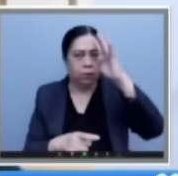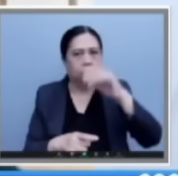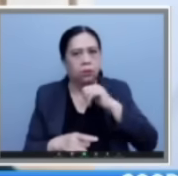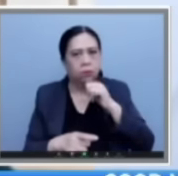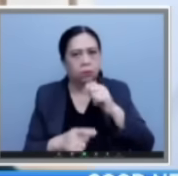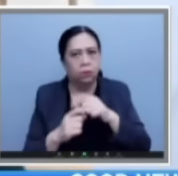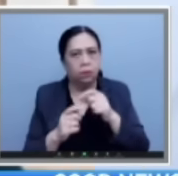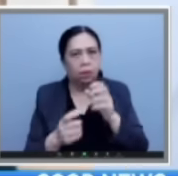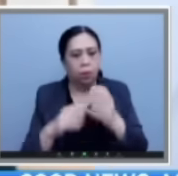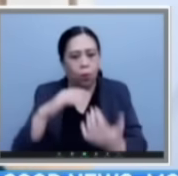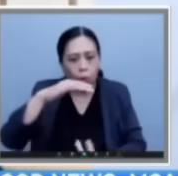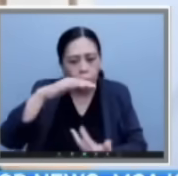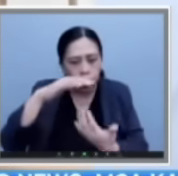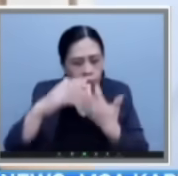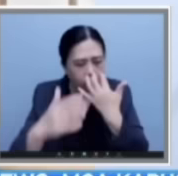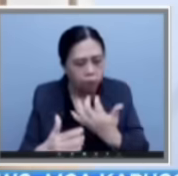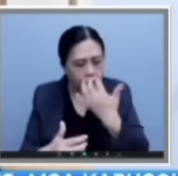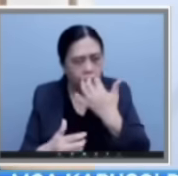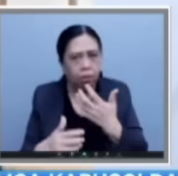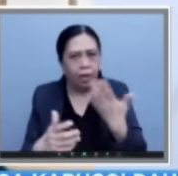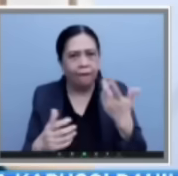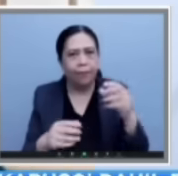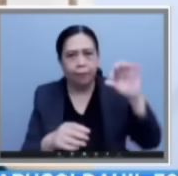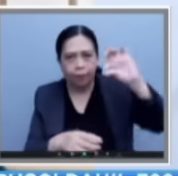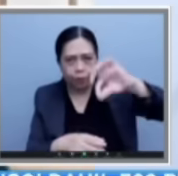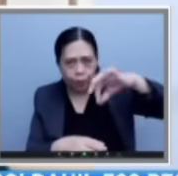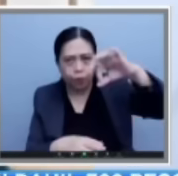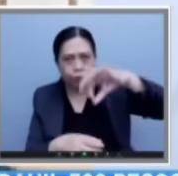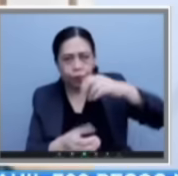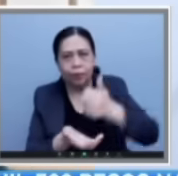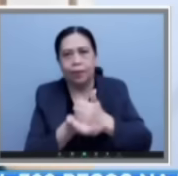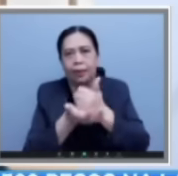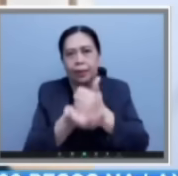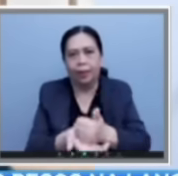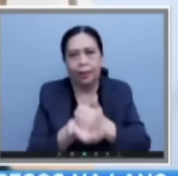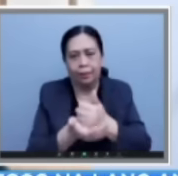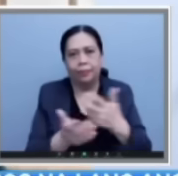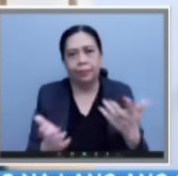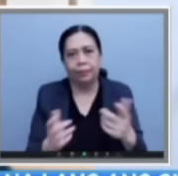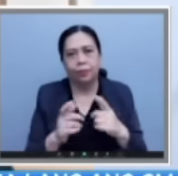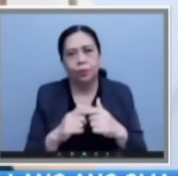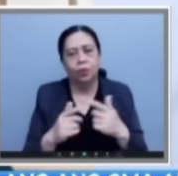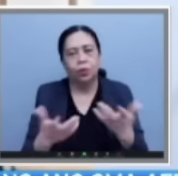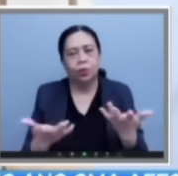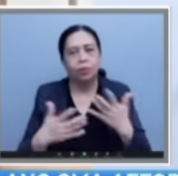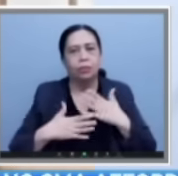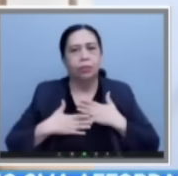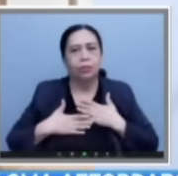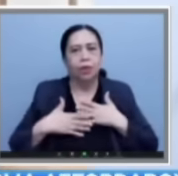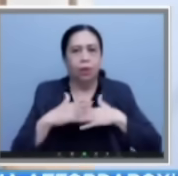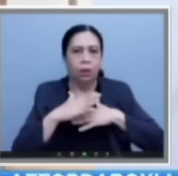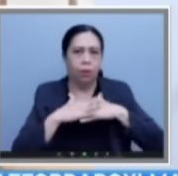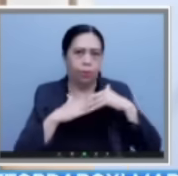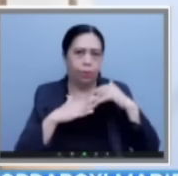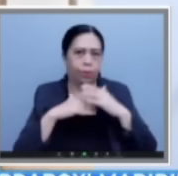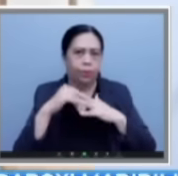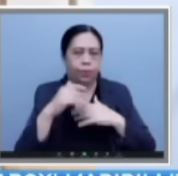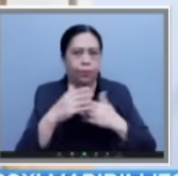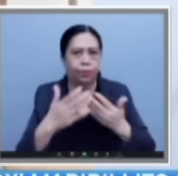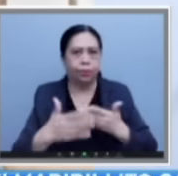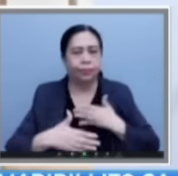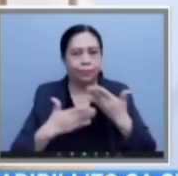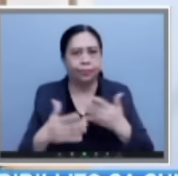pagpapausok may mga gamot po tayong nilalagay na makakatulong para Mak guminhawa ang paghinga natin dapat talaga